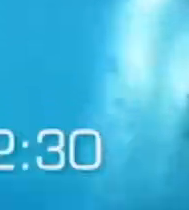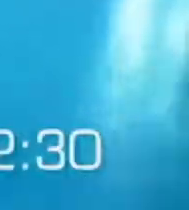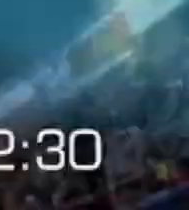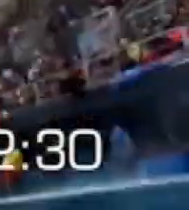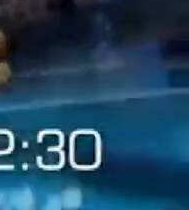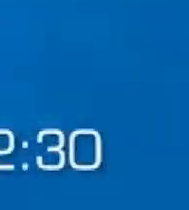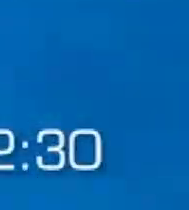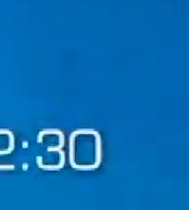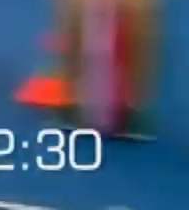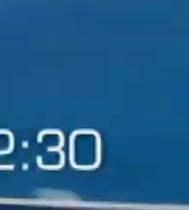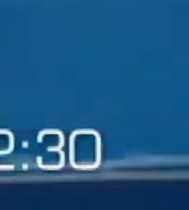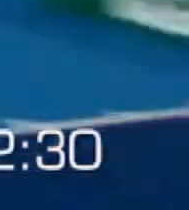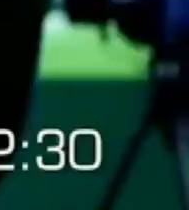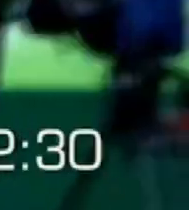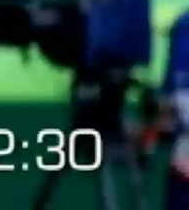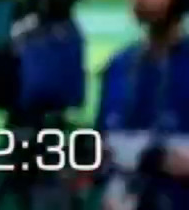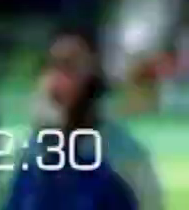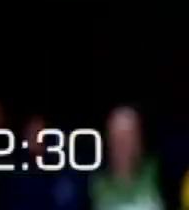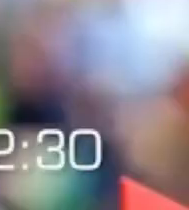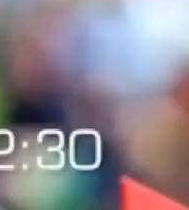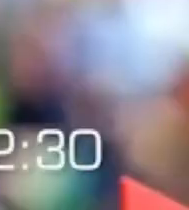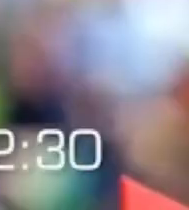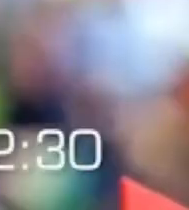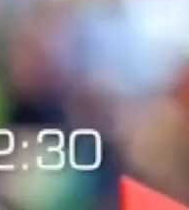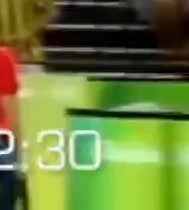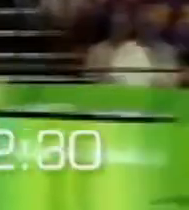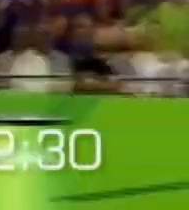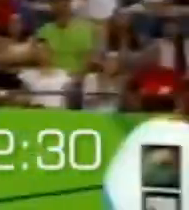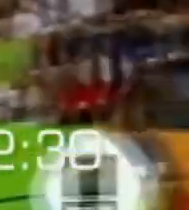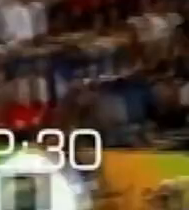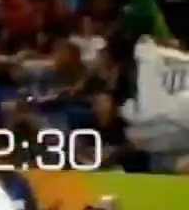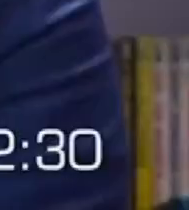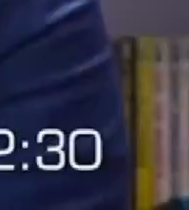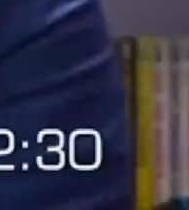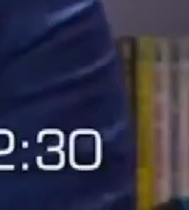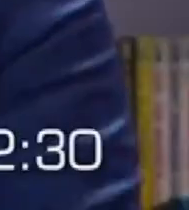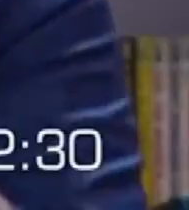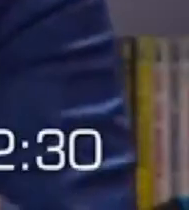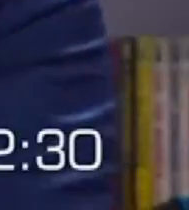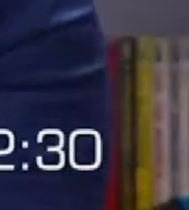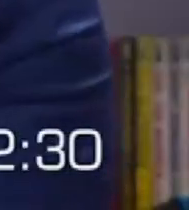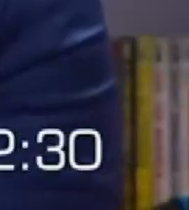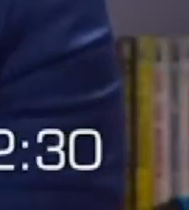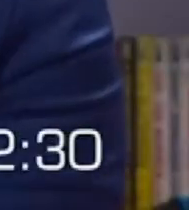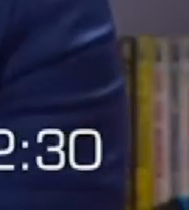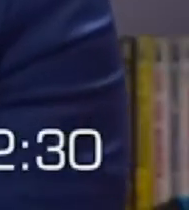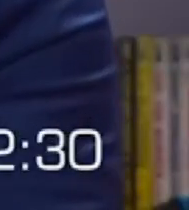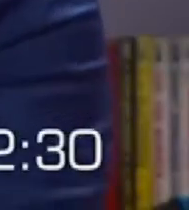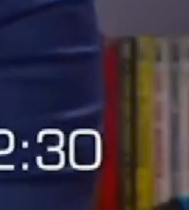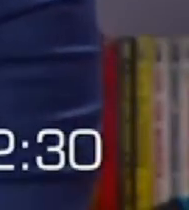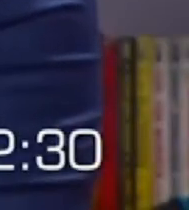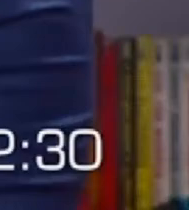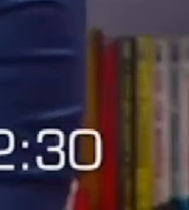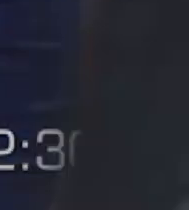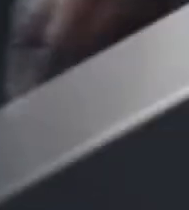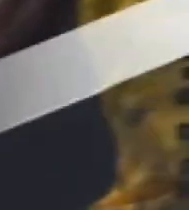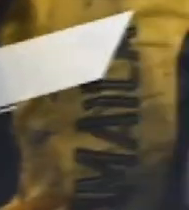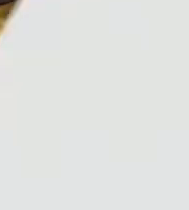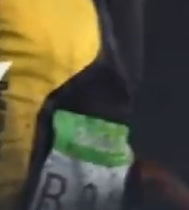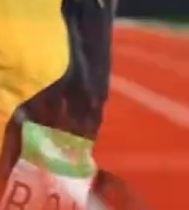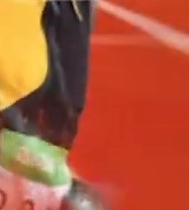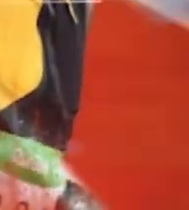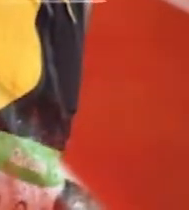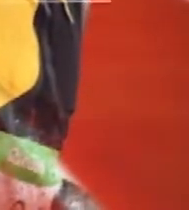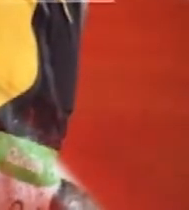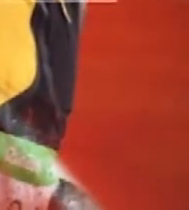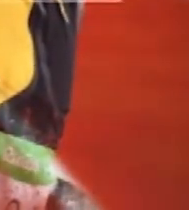ტაიმაუტის სტუმარი საქართველოს განათლების, მეცნიერების, კულტურისა და სპორტის მინისტრის მოადგილე შალვა გოგოლაძე იქნება. პარასკევს 22